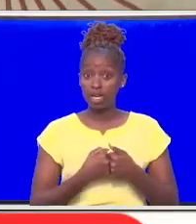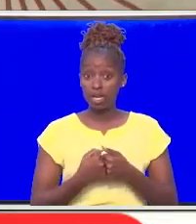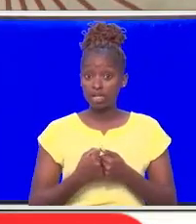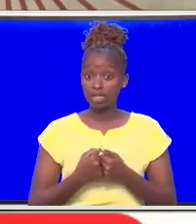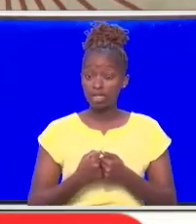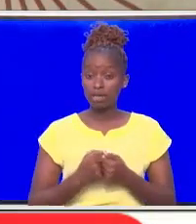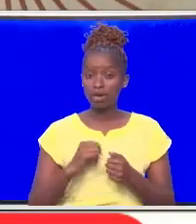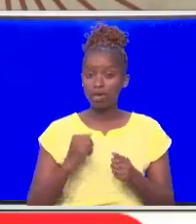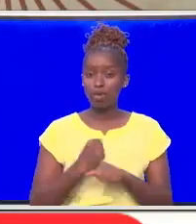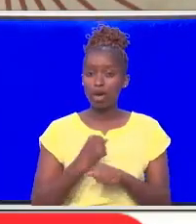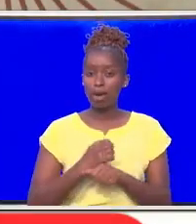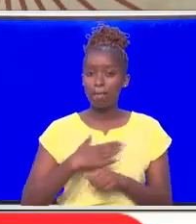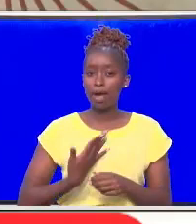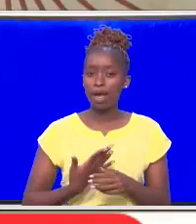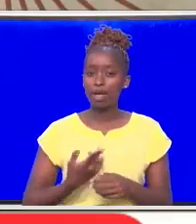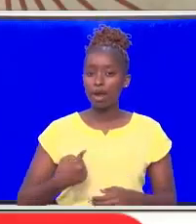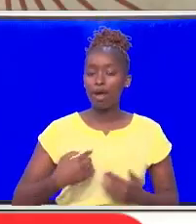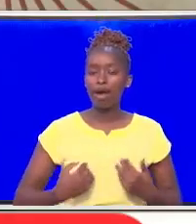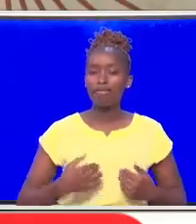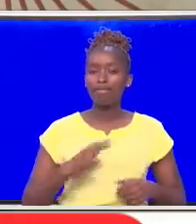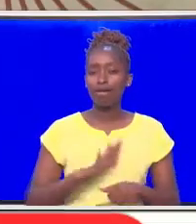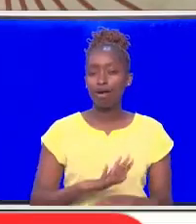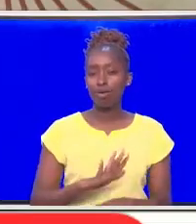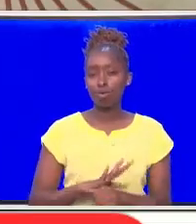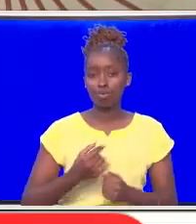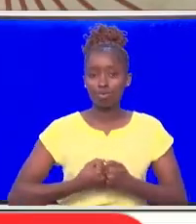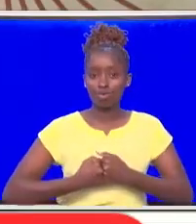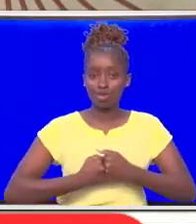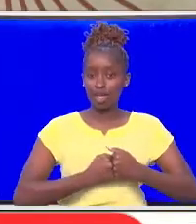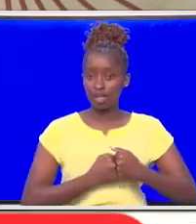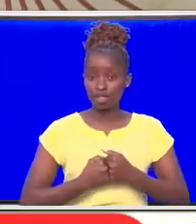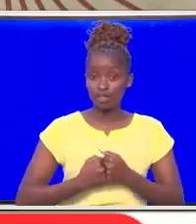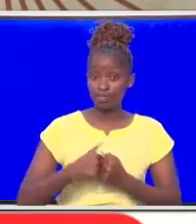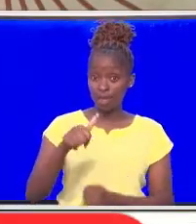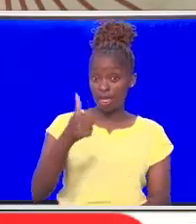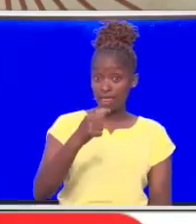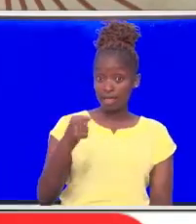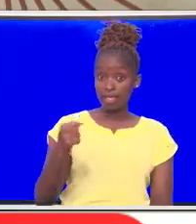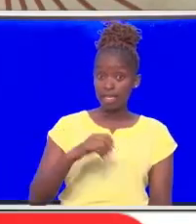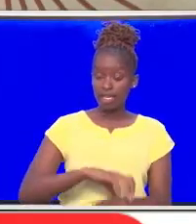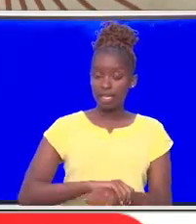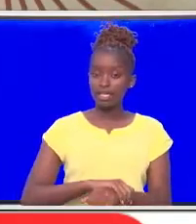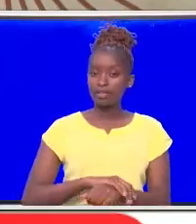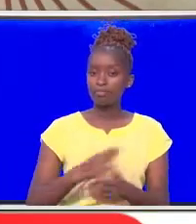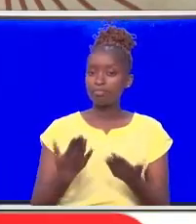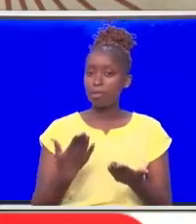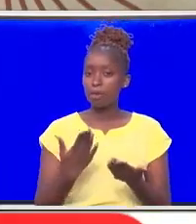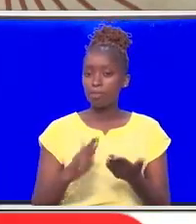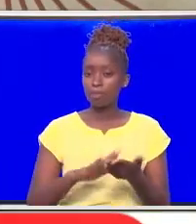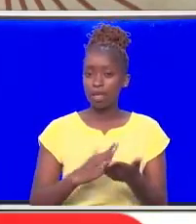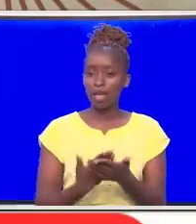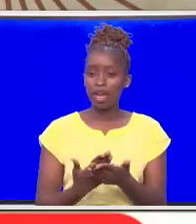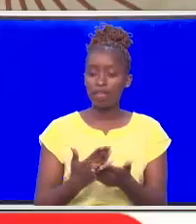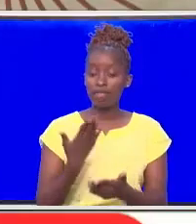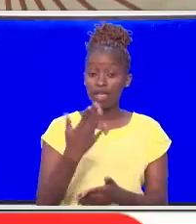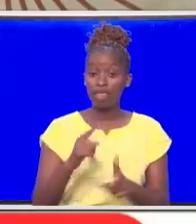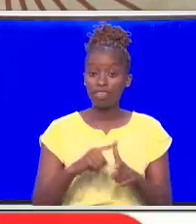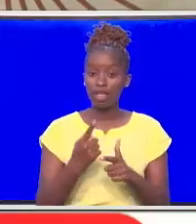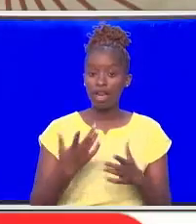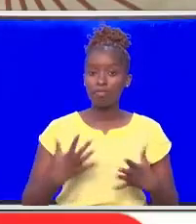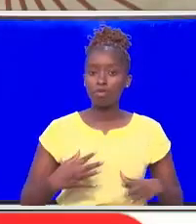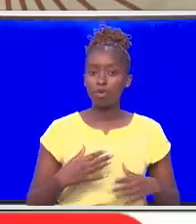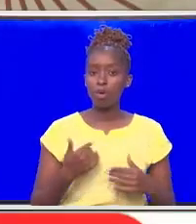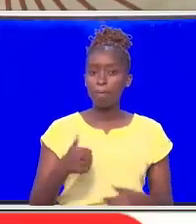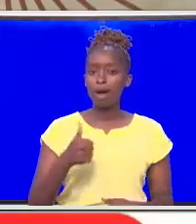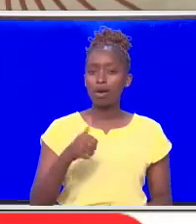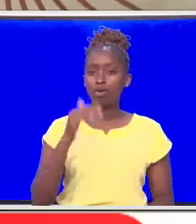ni tuko tunapitia changamoto mingi sana. Pande ingine unafika kule, watu bado wajatambua hii kazi